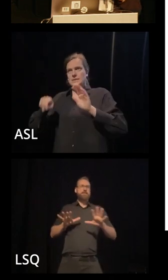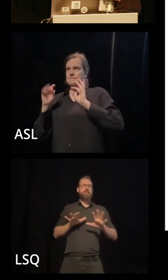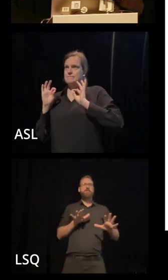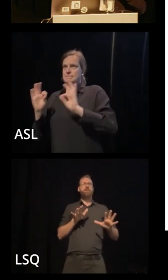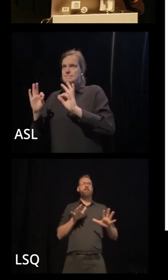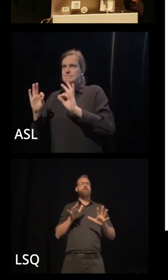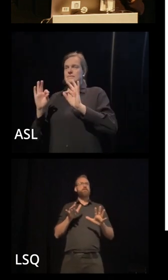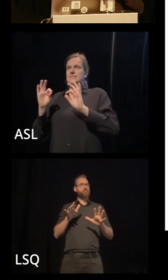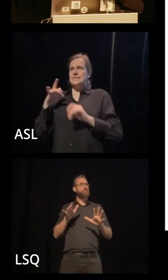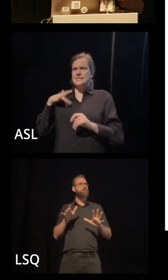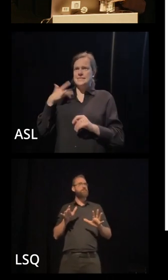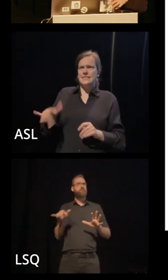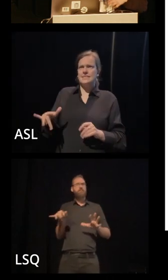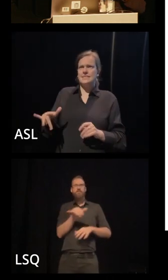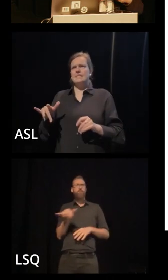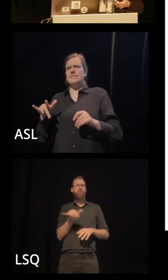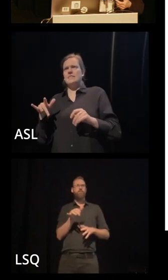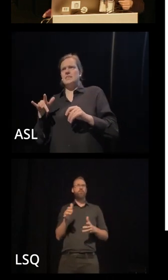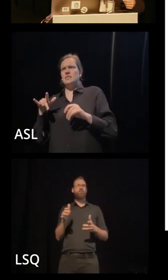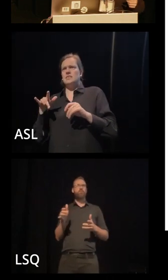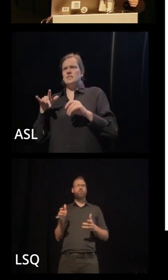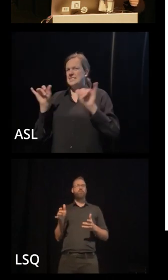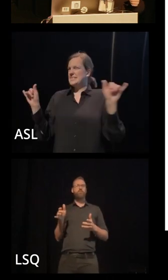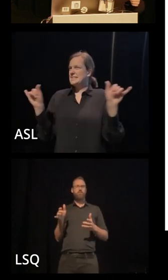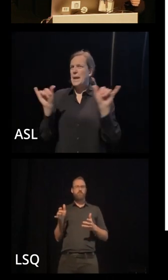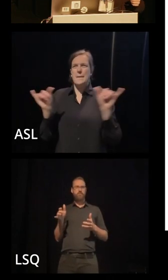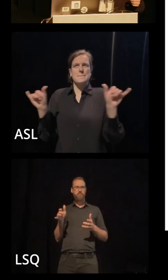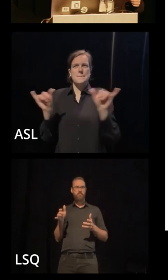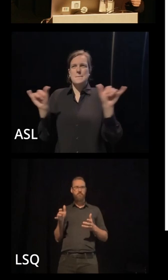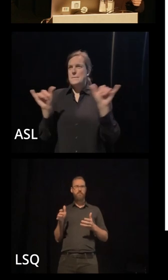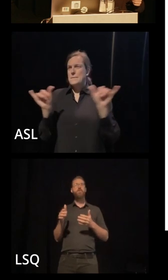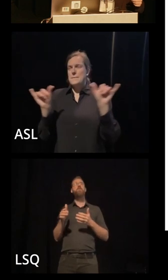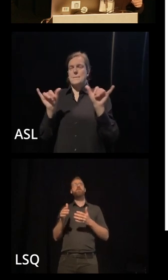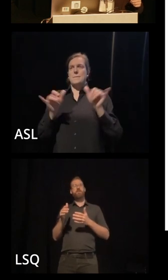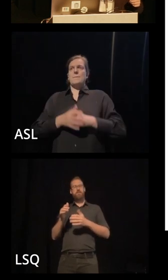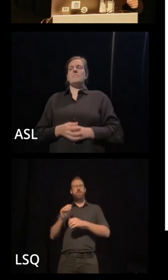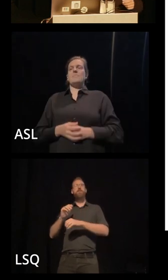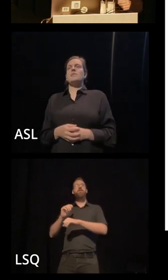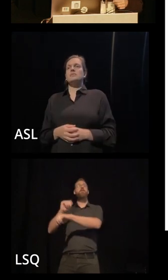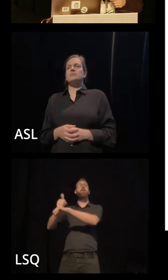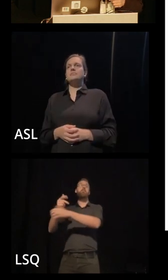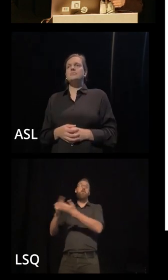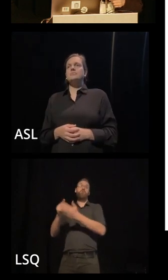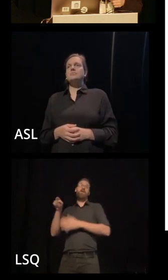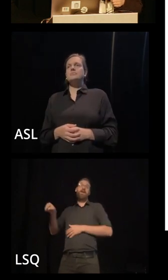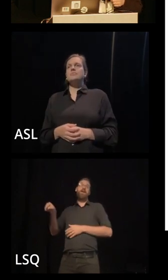ce sont ces parallèles-là qui seront mis en scène dans le projet